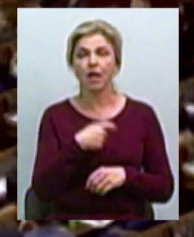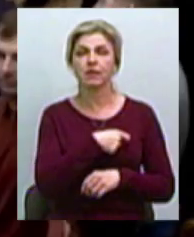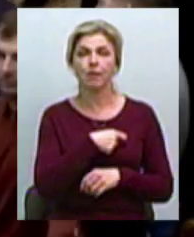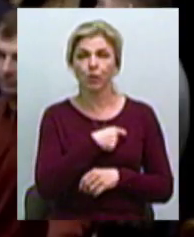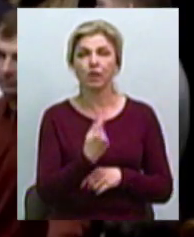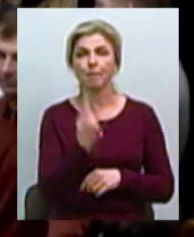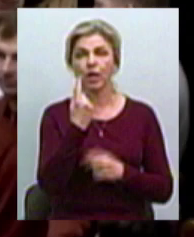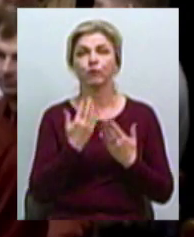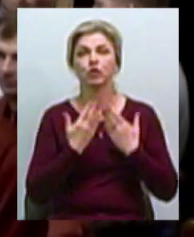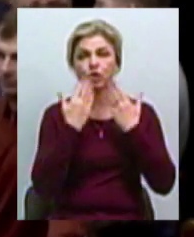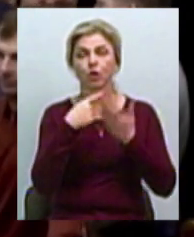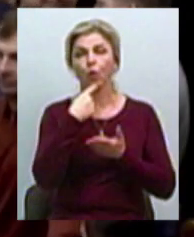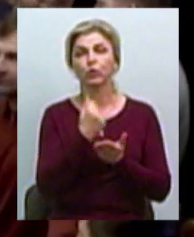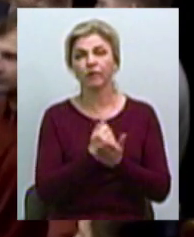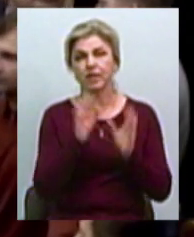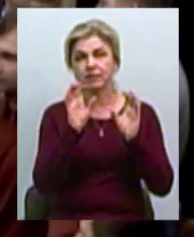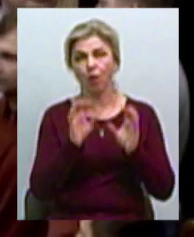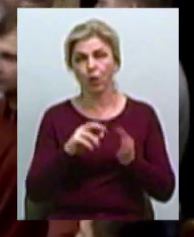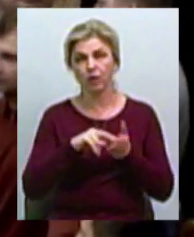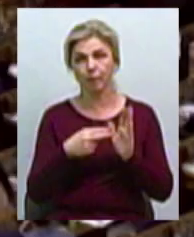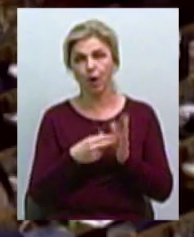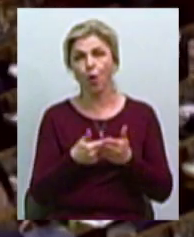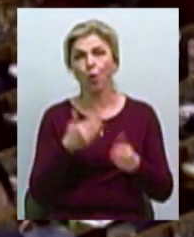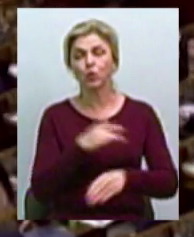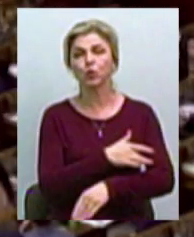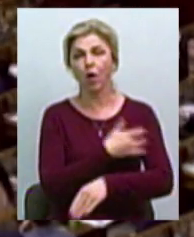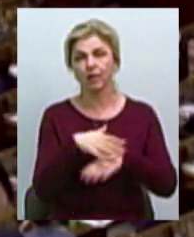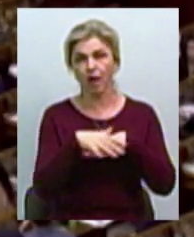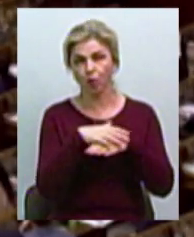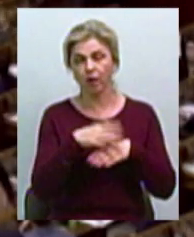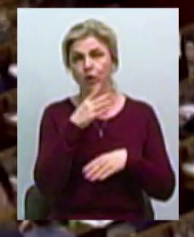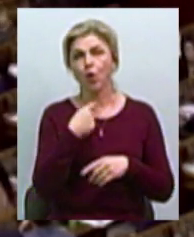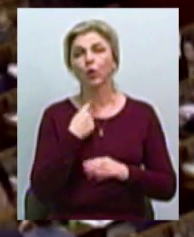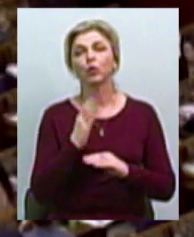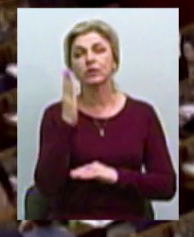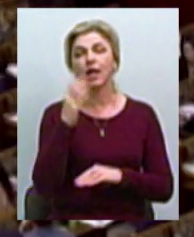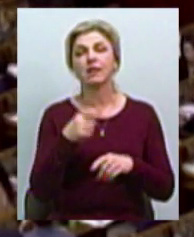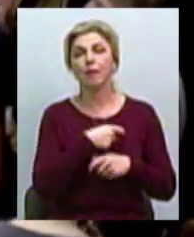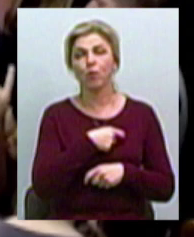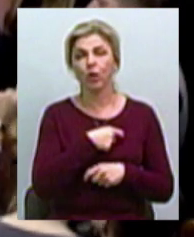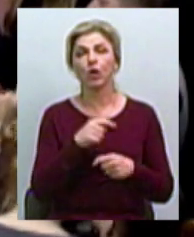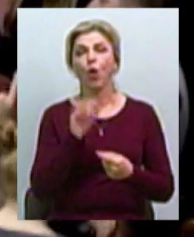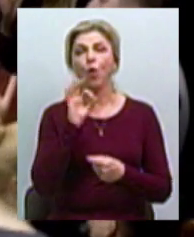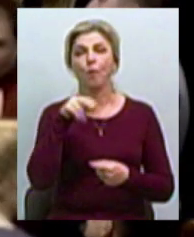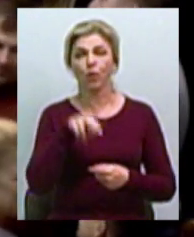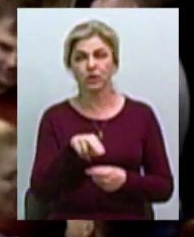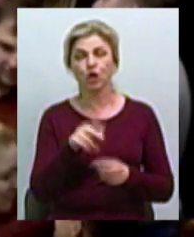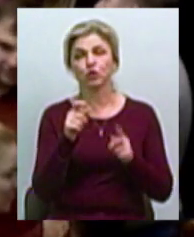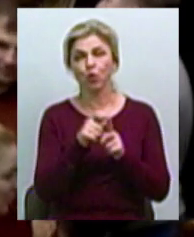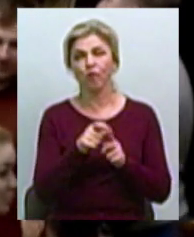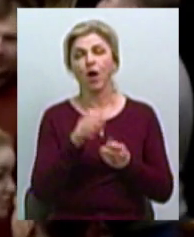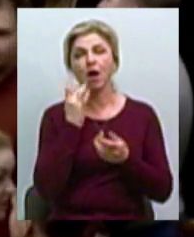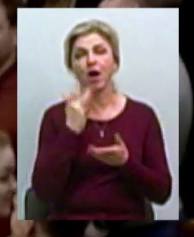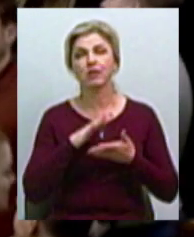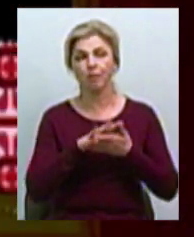у першому читанні ухвалили законопроєкт від «Слуги народу». Під час голосування депутати від опозиції скандували слово «ганьба» та